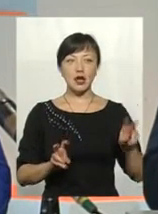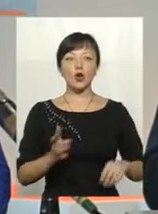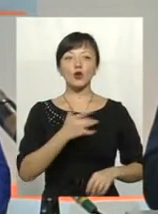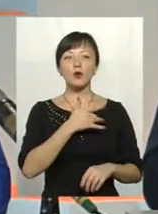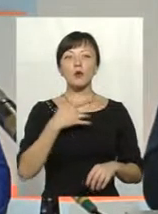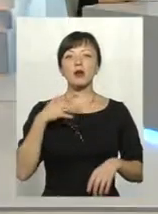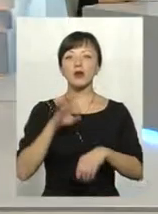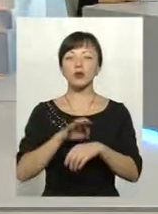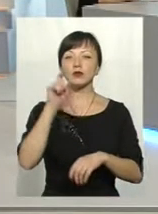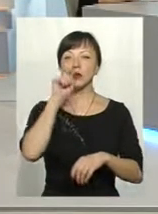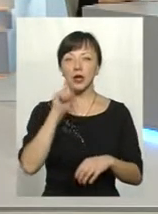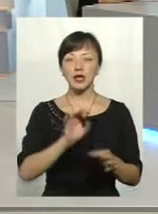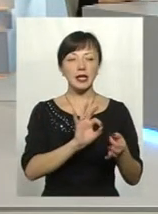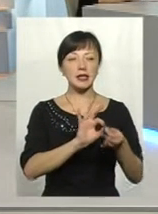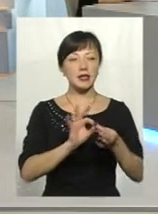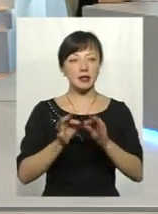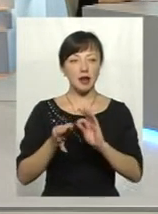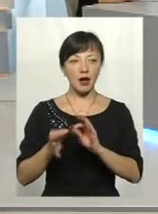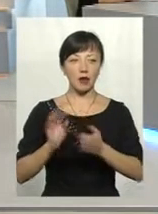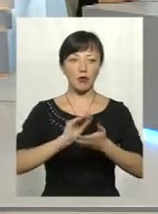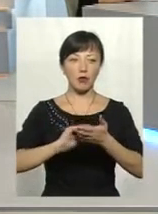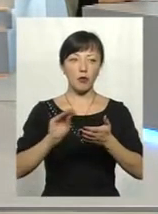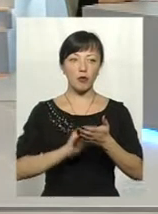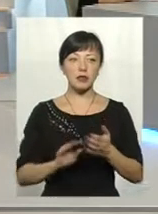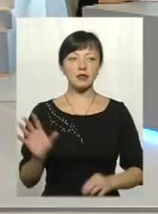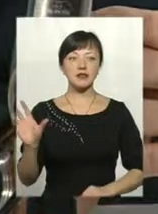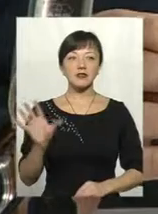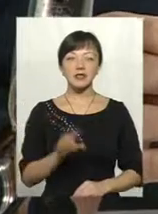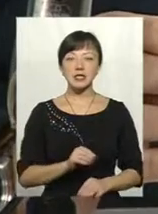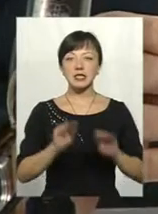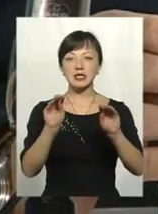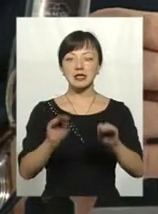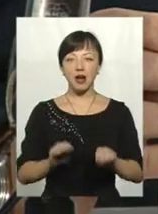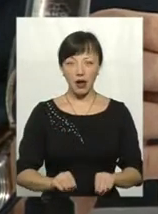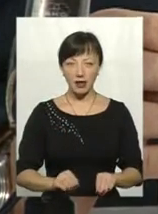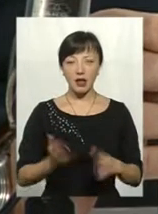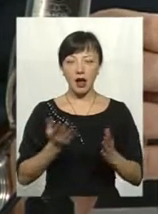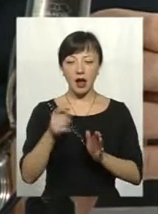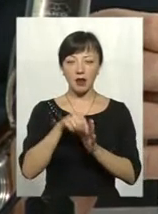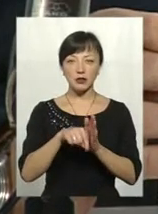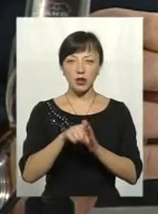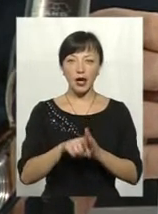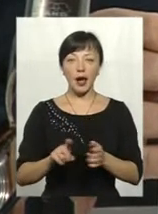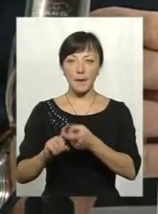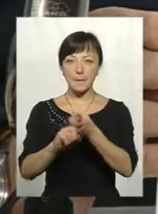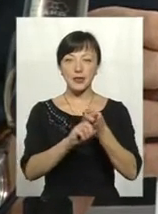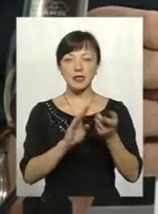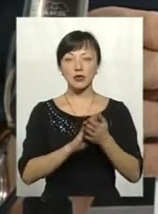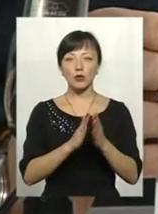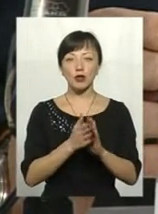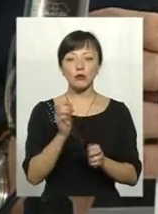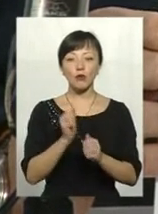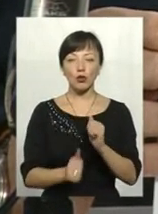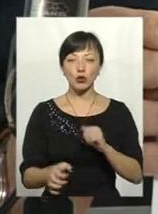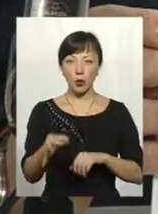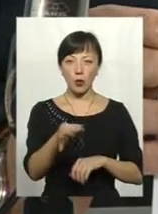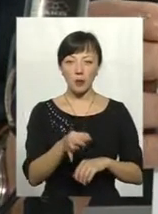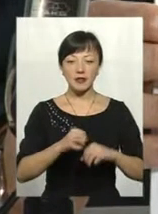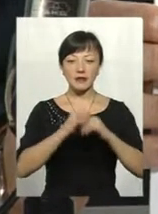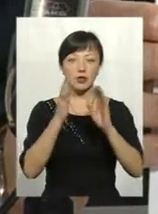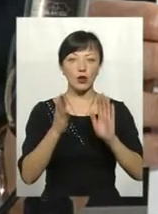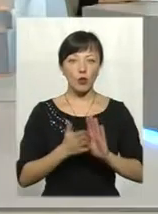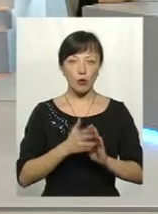Україні», де детально прописані всі статистичні дані, які характеризують епідситуацію в кожній області і в